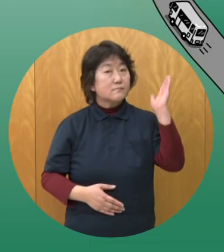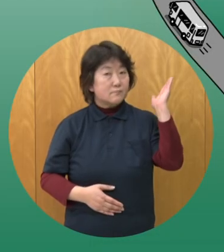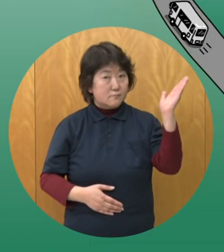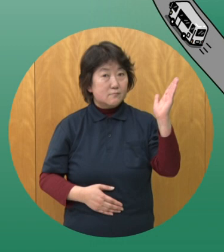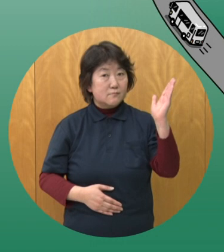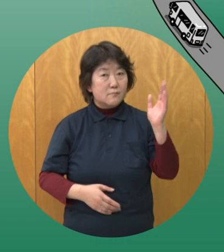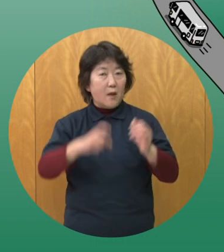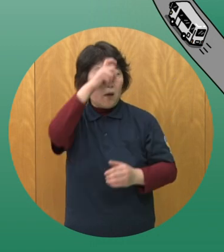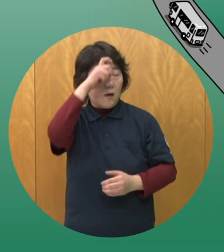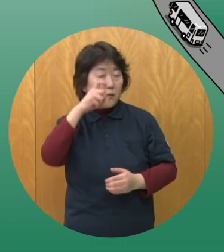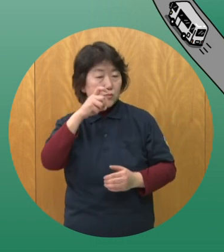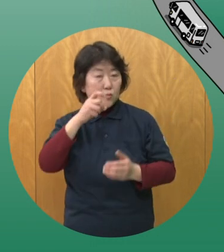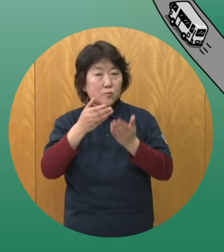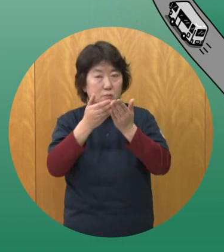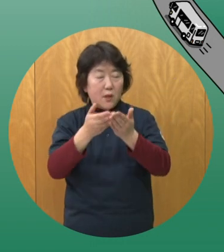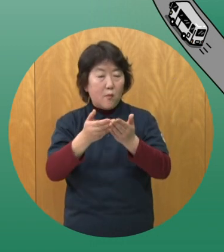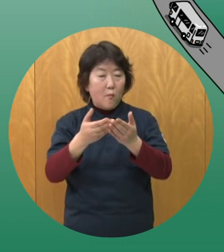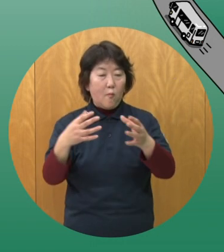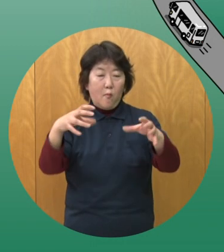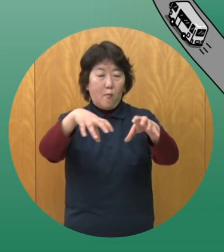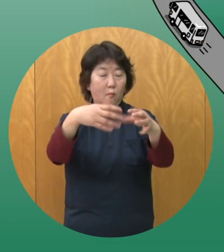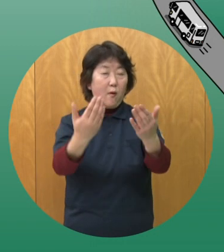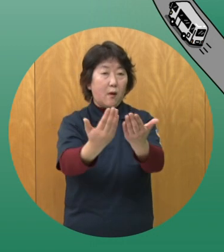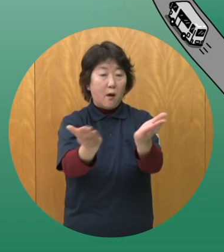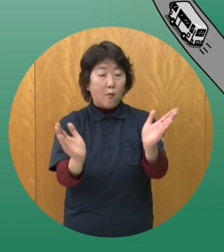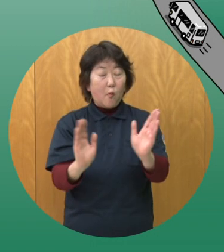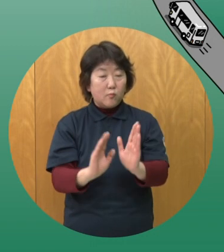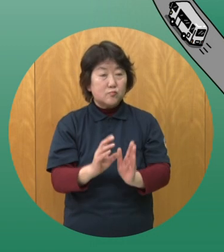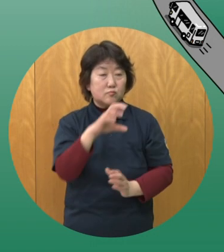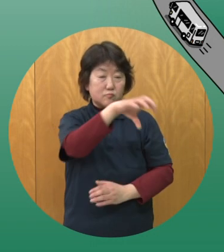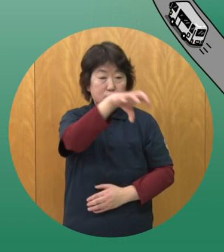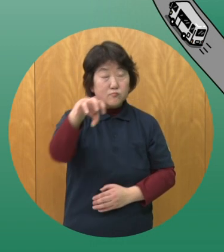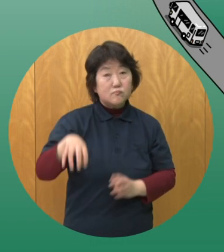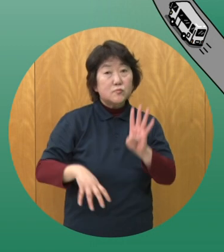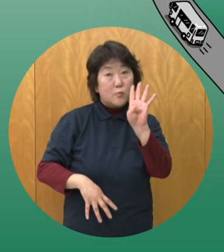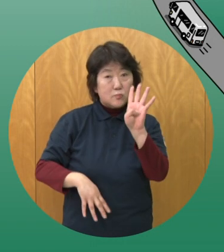そして海賊船を囲むのは4つのエリア。